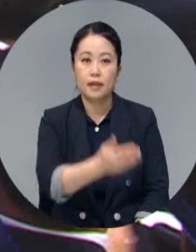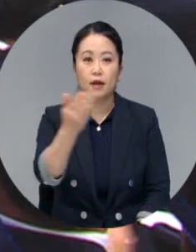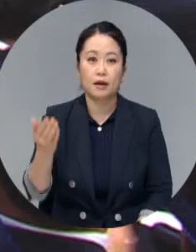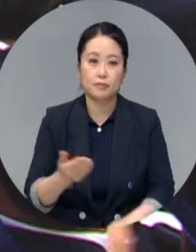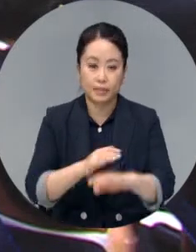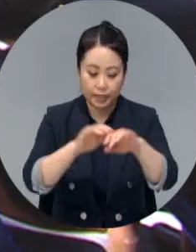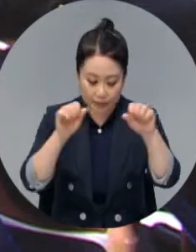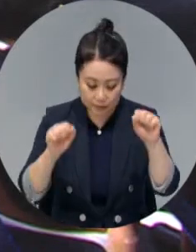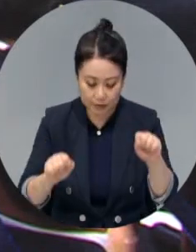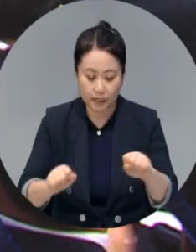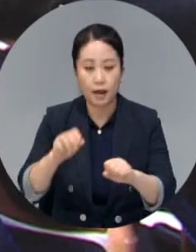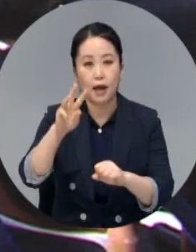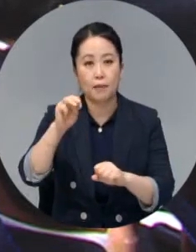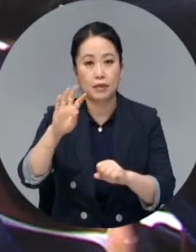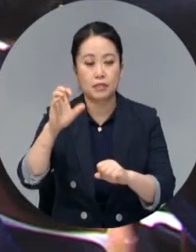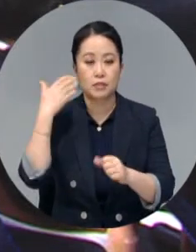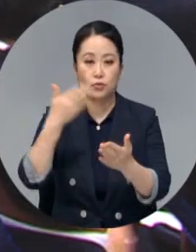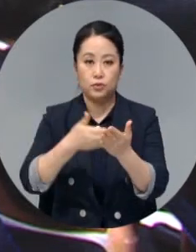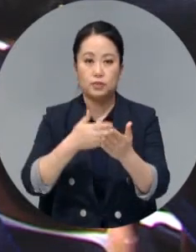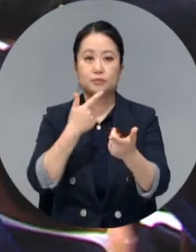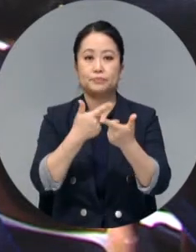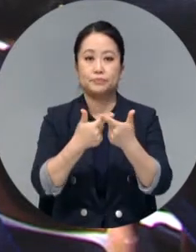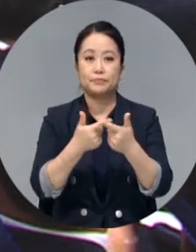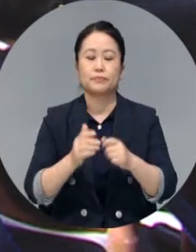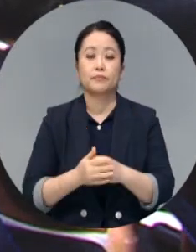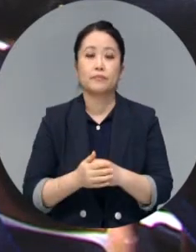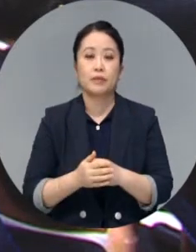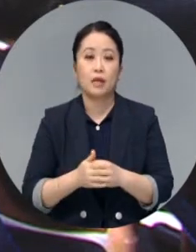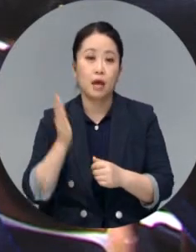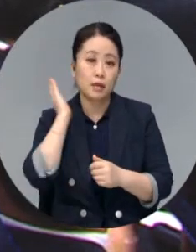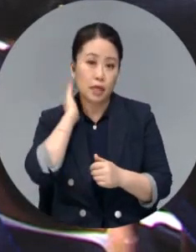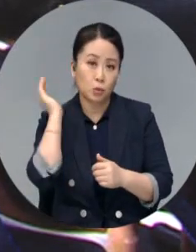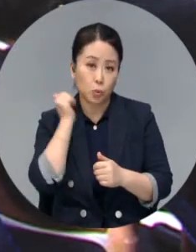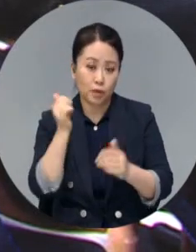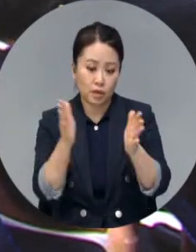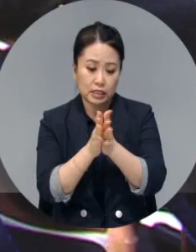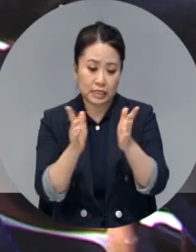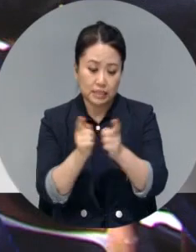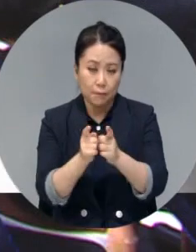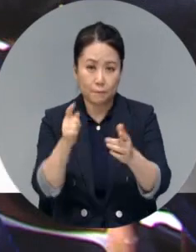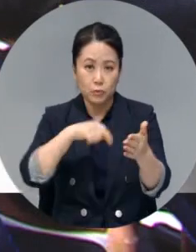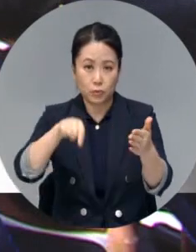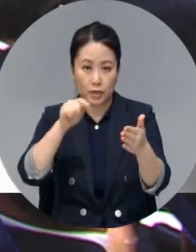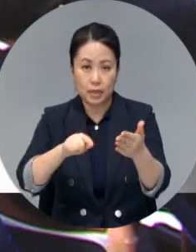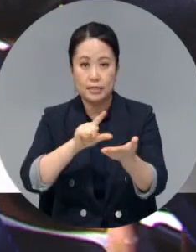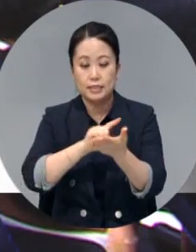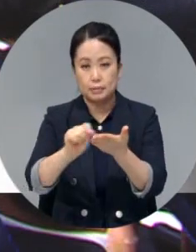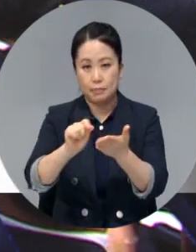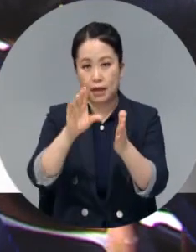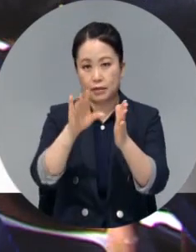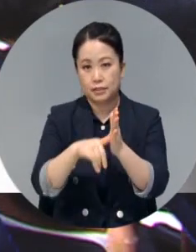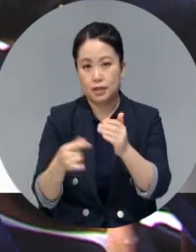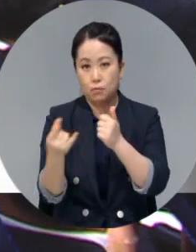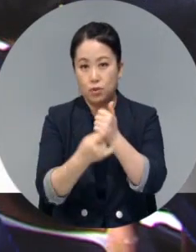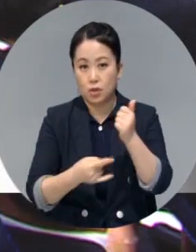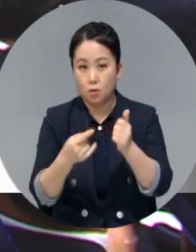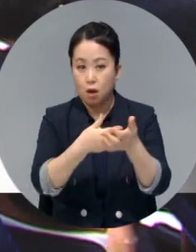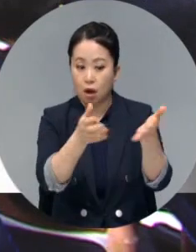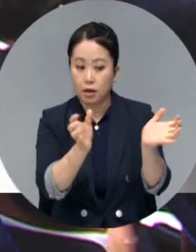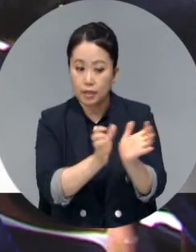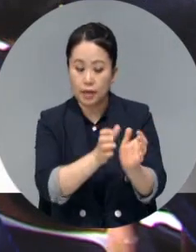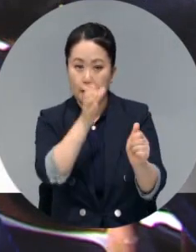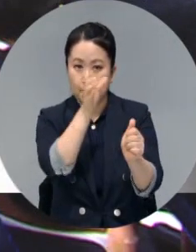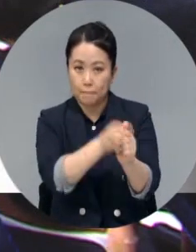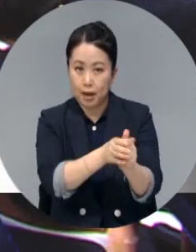시청자 여러분 안녕하십니까? MBC 뉴스데스크 부산입니다. 대통령 직속 지방시대위원회가 주최하는 지방시대